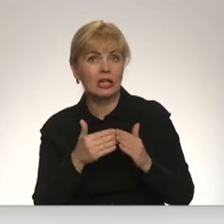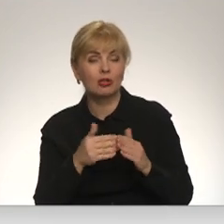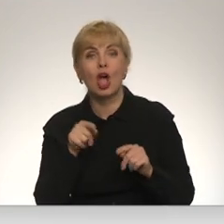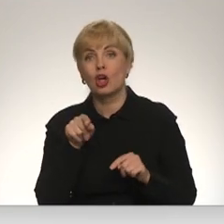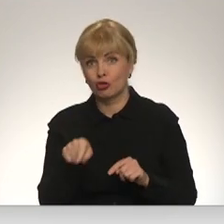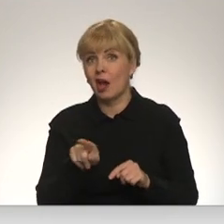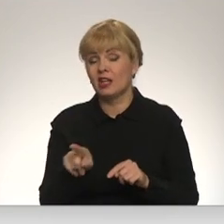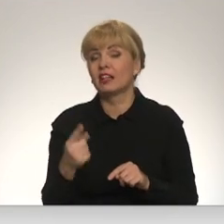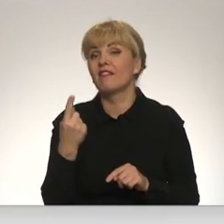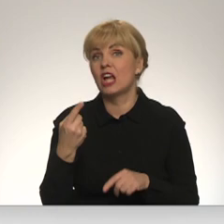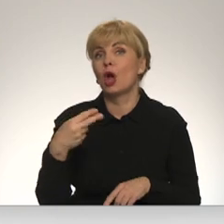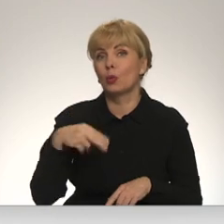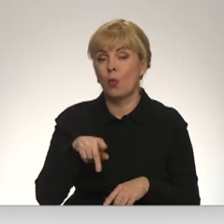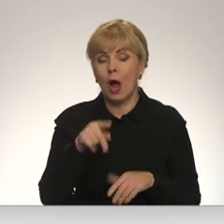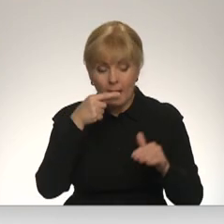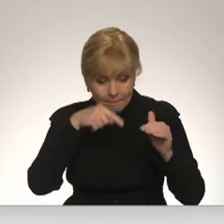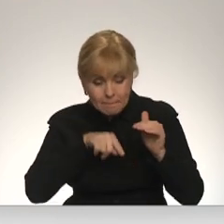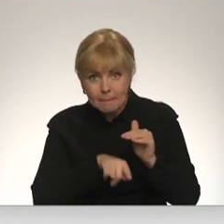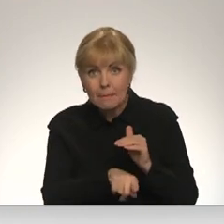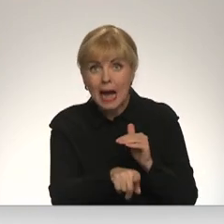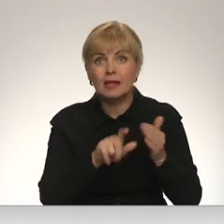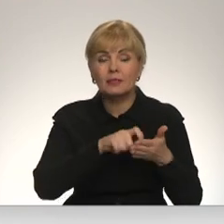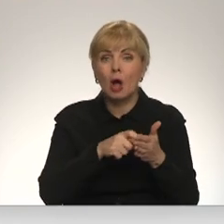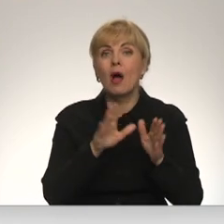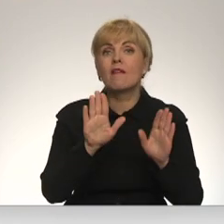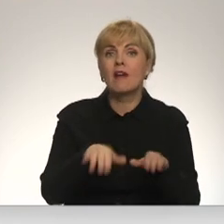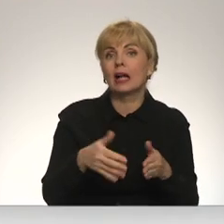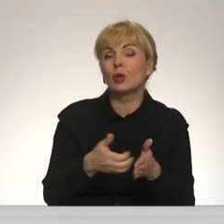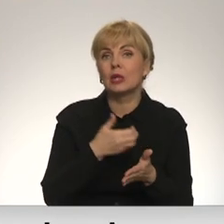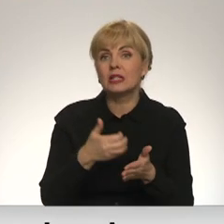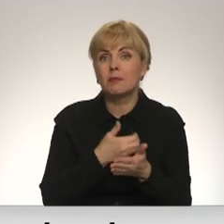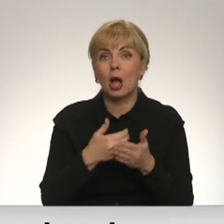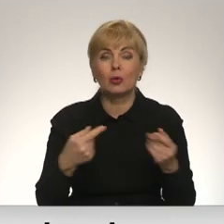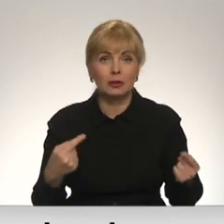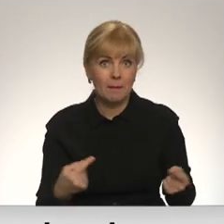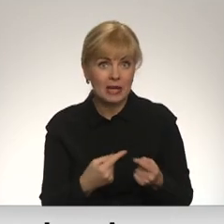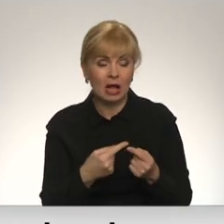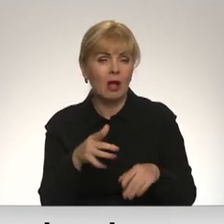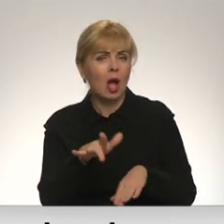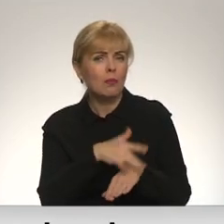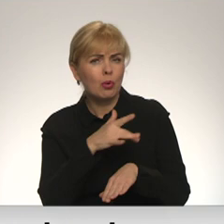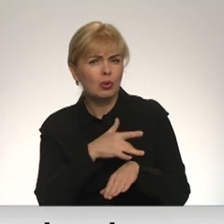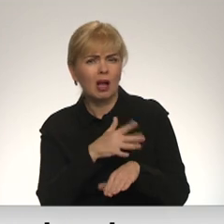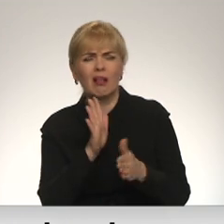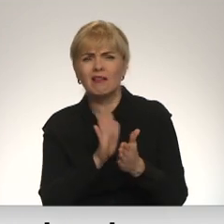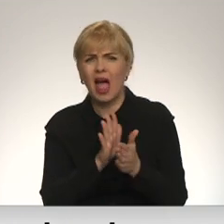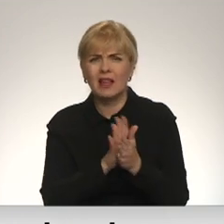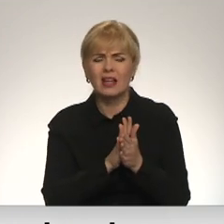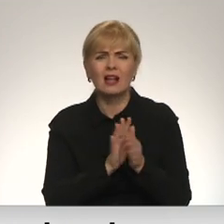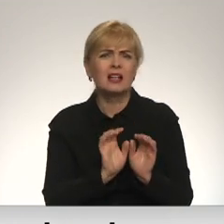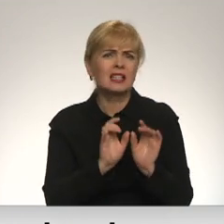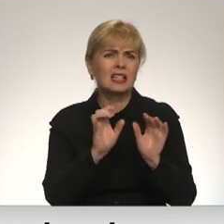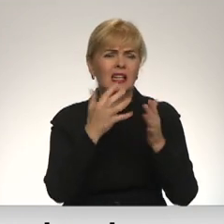ir tā viena no pazemes telpām, ko mēs varētu izmantot un pielāgot. Putekļu kārtām un zirnekļu